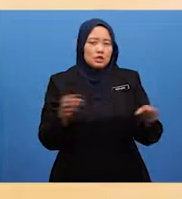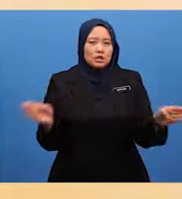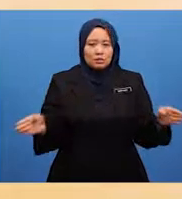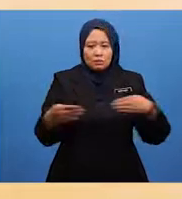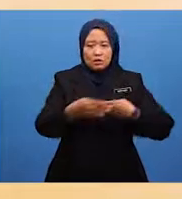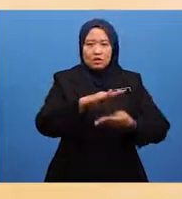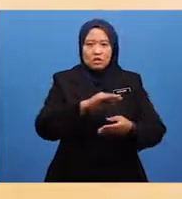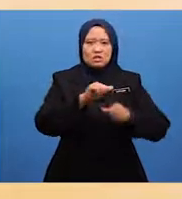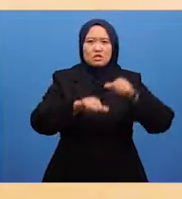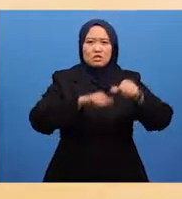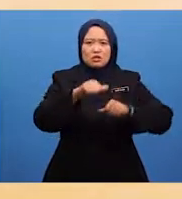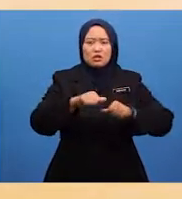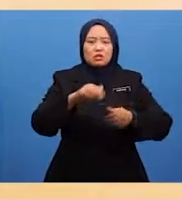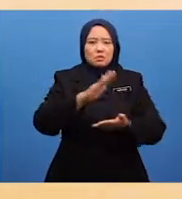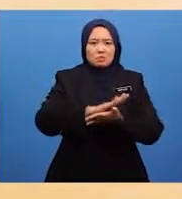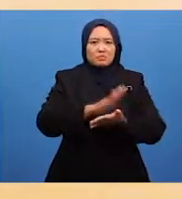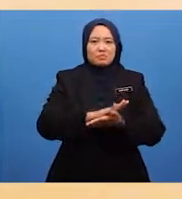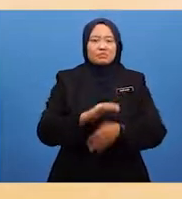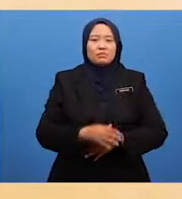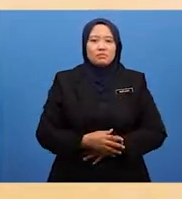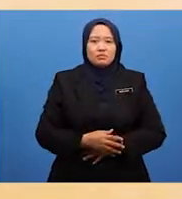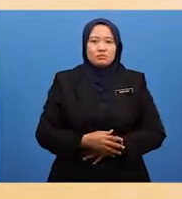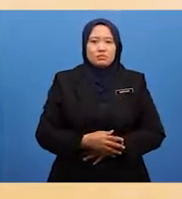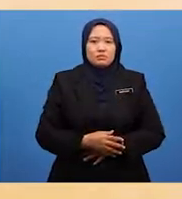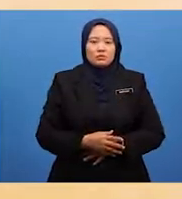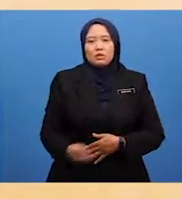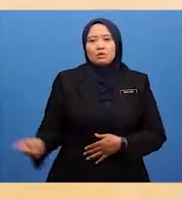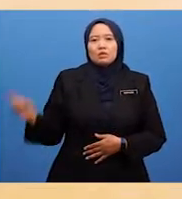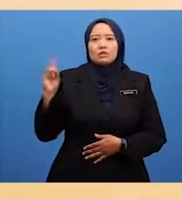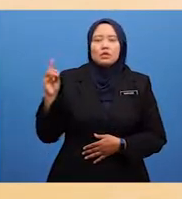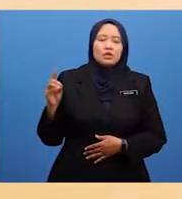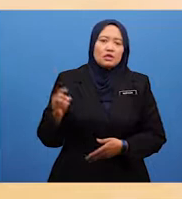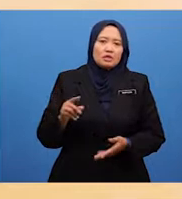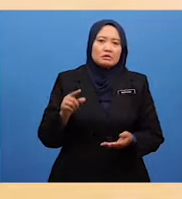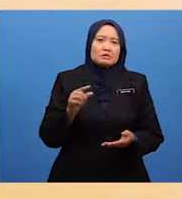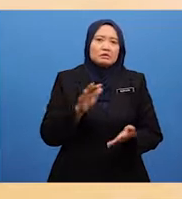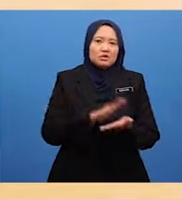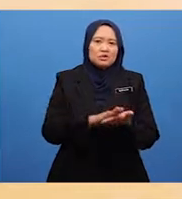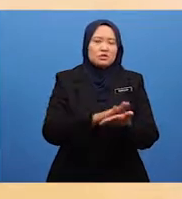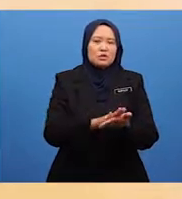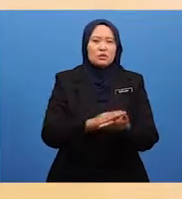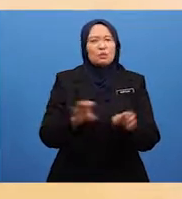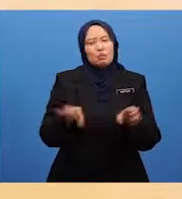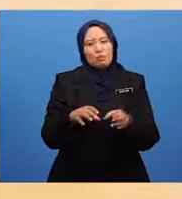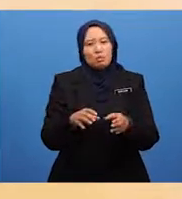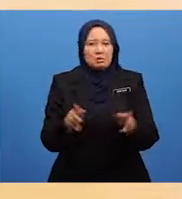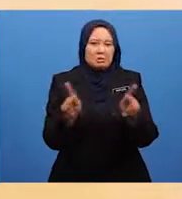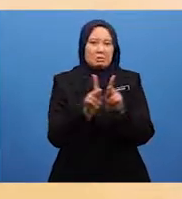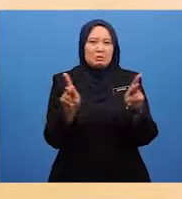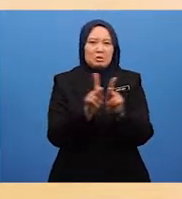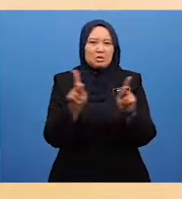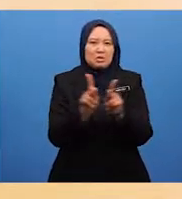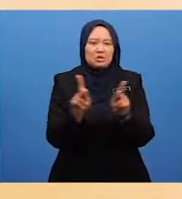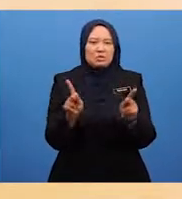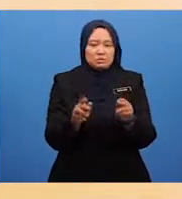Cikgu nak tambah lagi. Disebabkan daya geseranlah, kasut kesayangan cikgu menjadi haus di